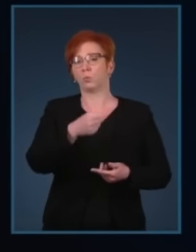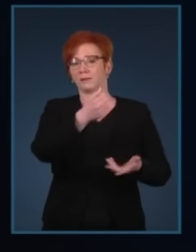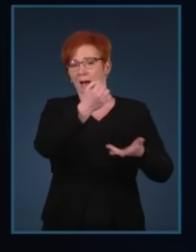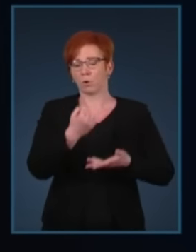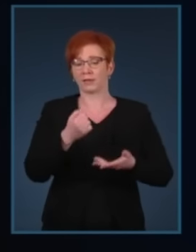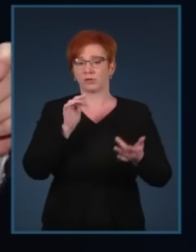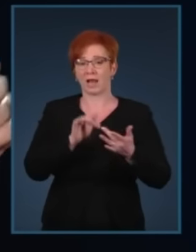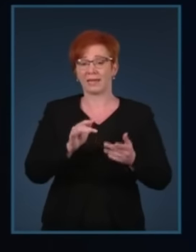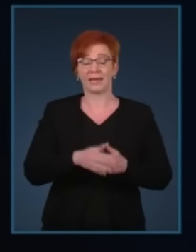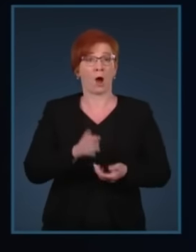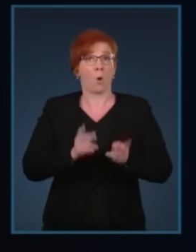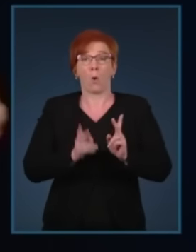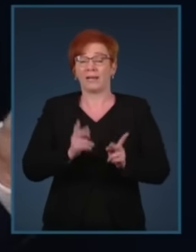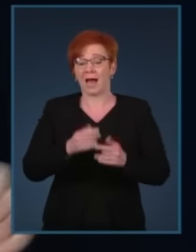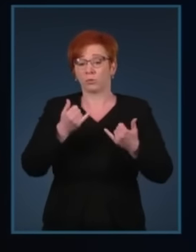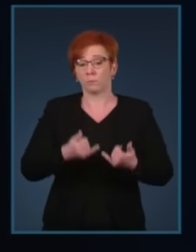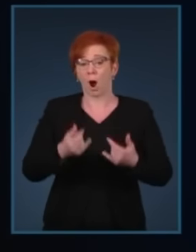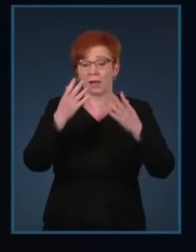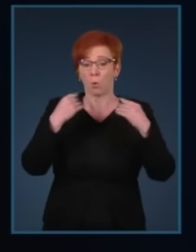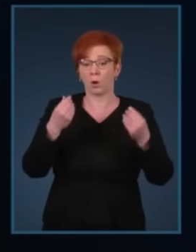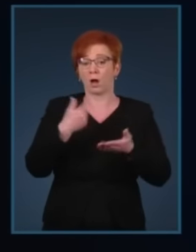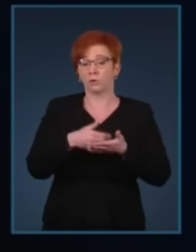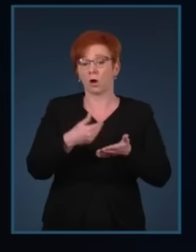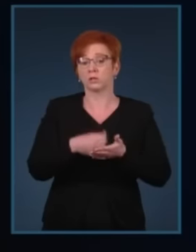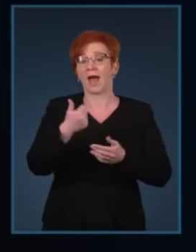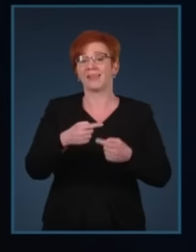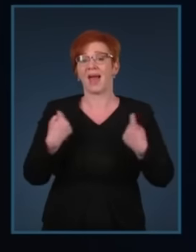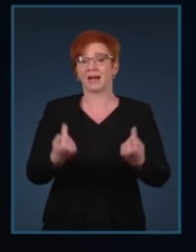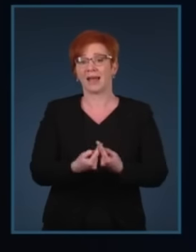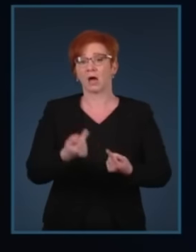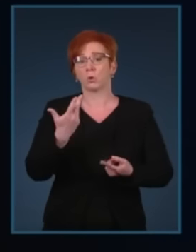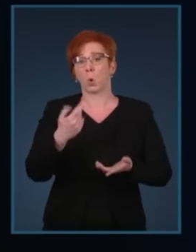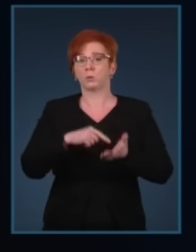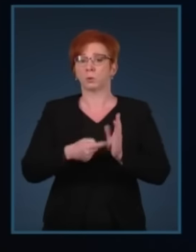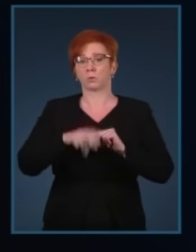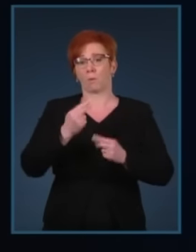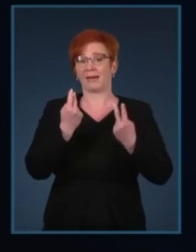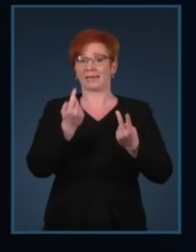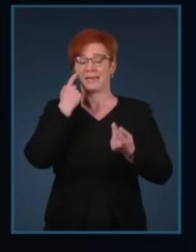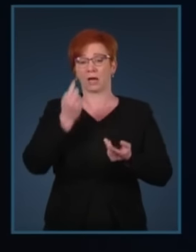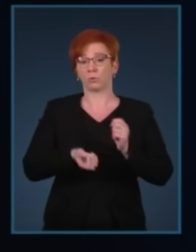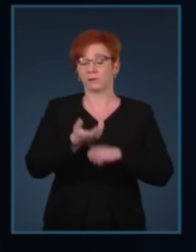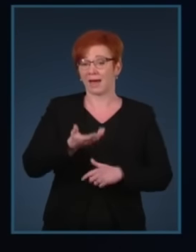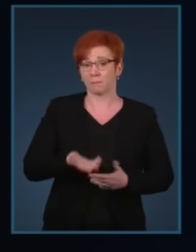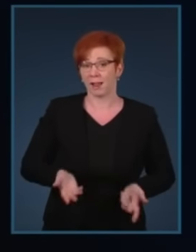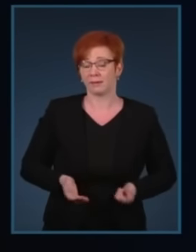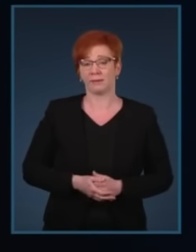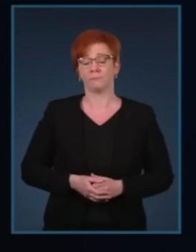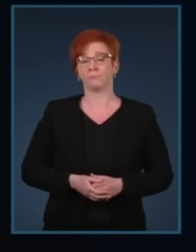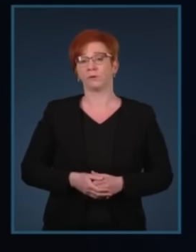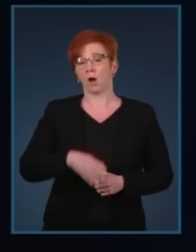ma egy holland gazda egy hektáron ötször több értéket tud előállítani. És a válaszom egy